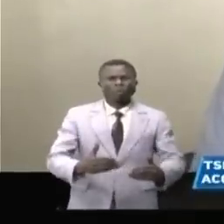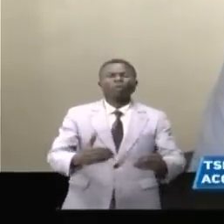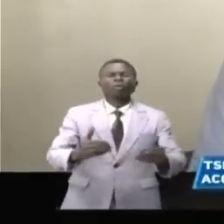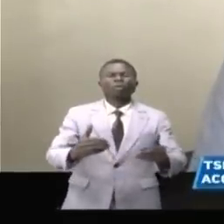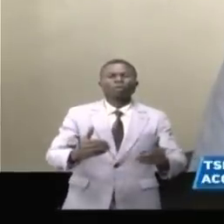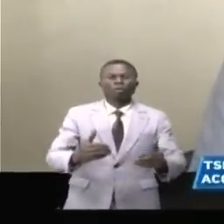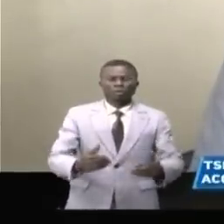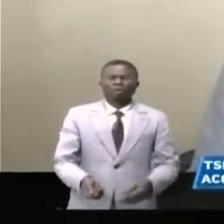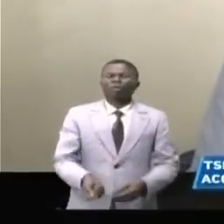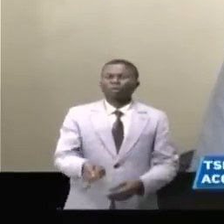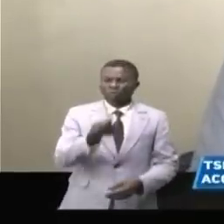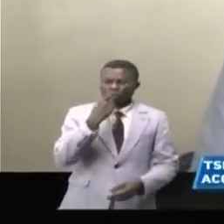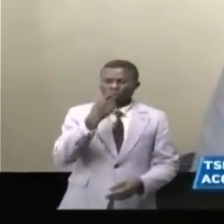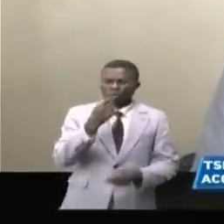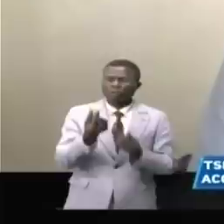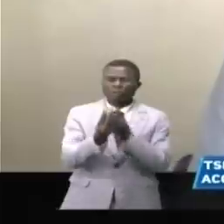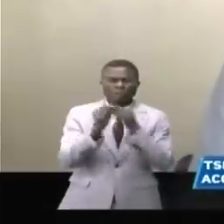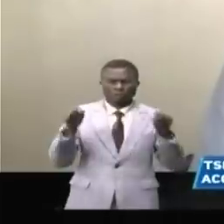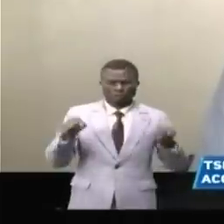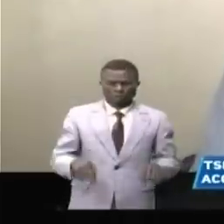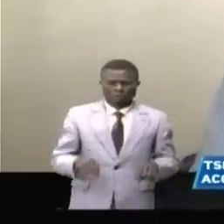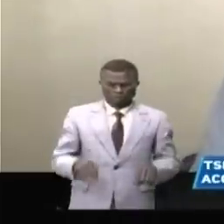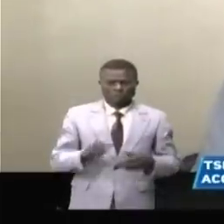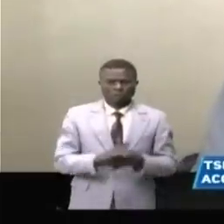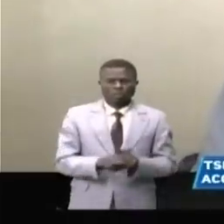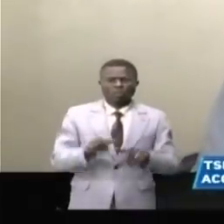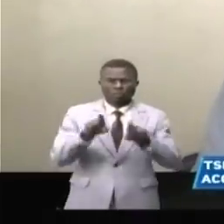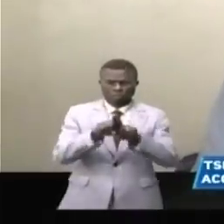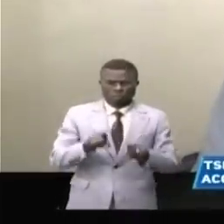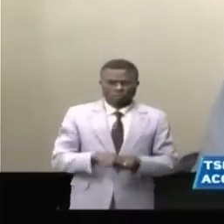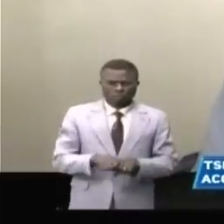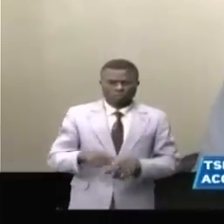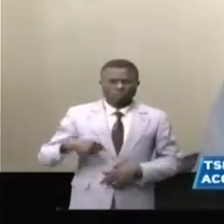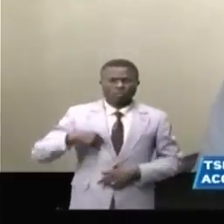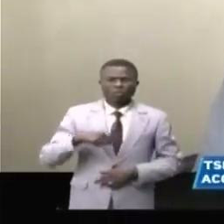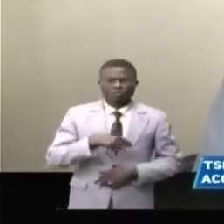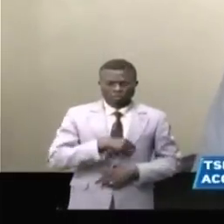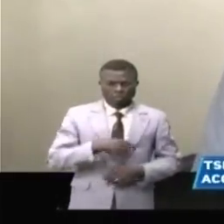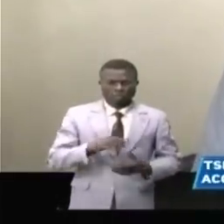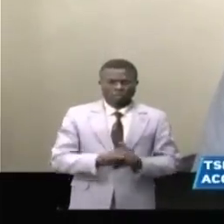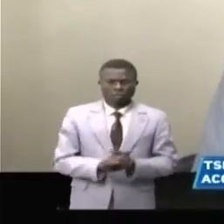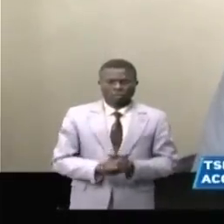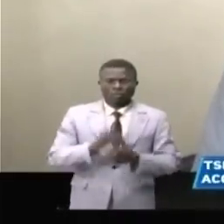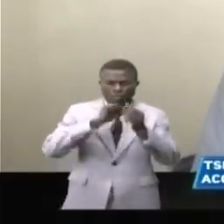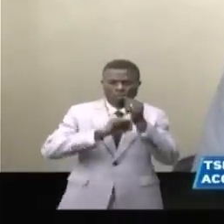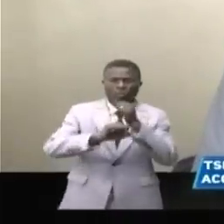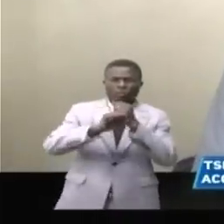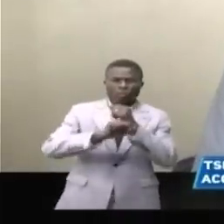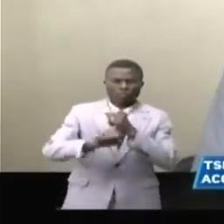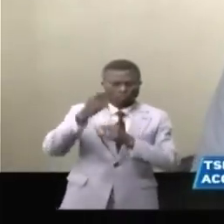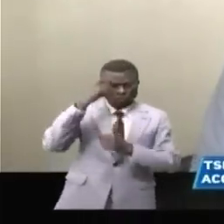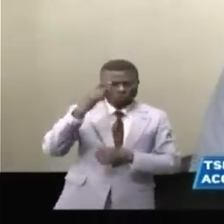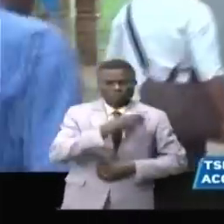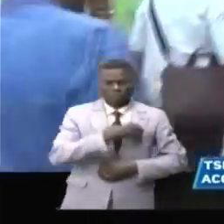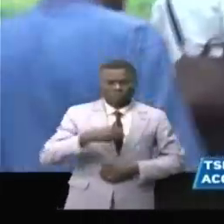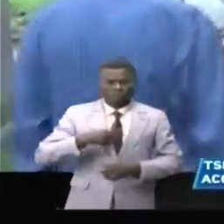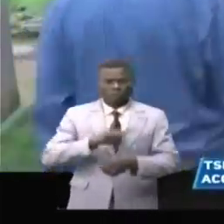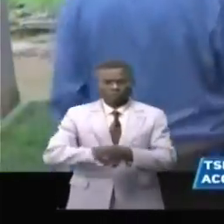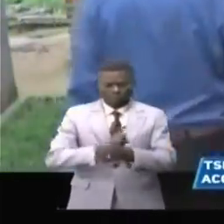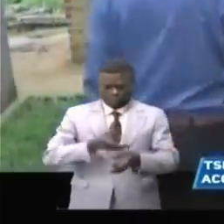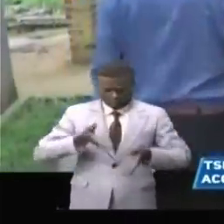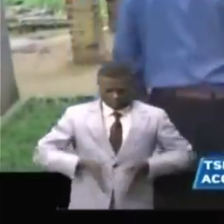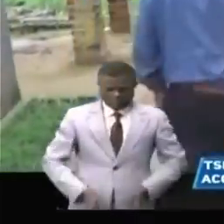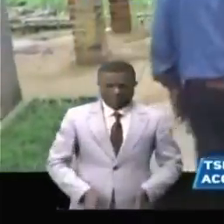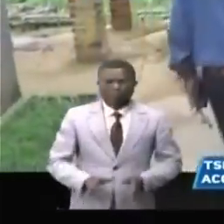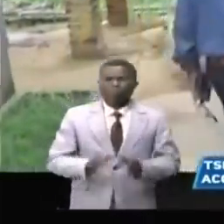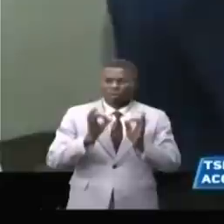cette circoncision gratuite. Aussi, je pense qu'il y a aussi la campagne de l'accouchement gratuit. S'en